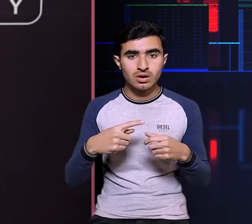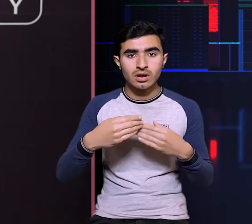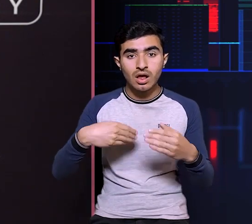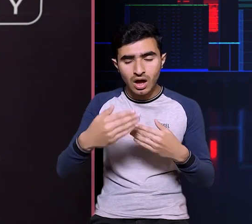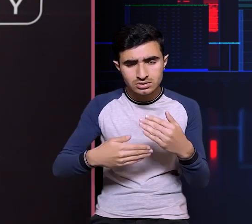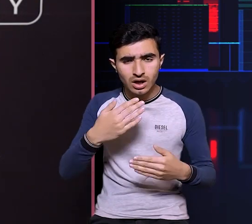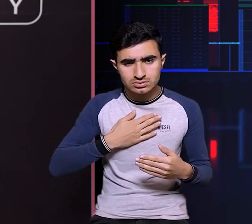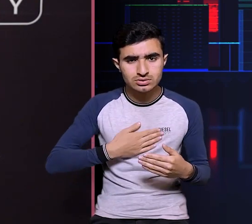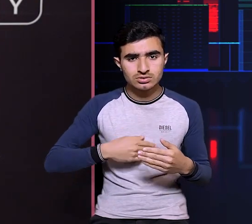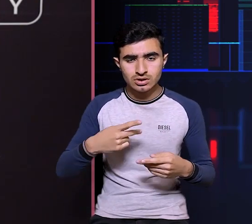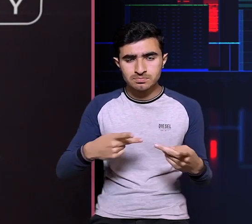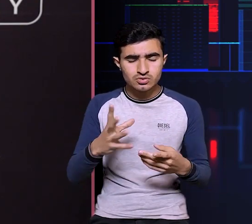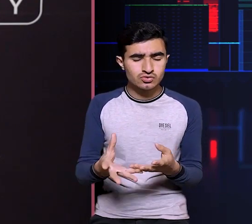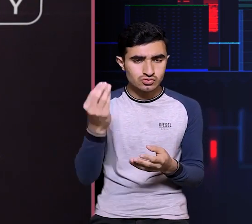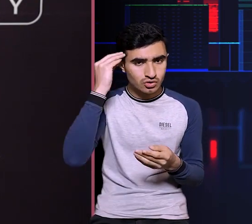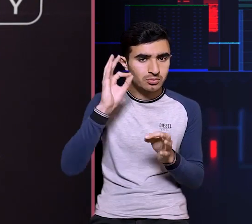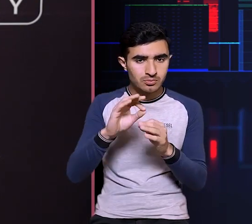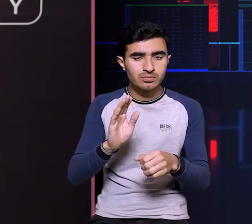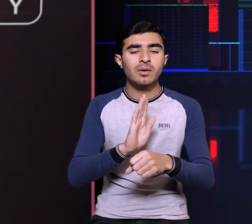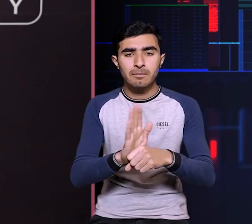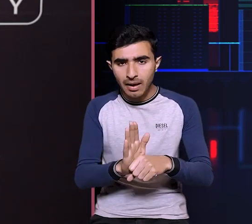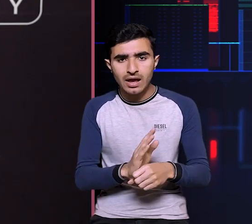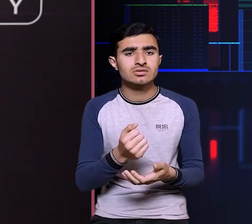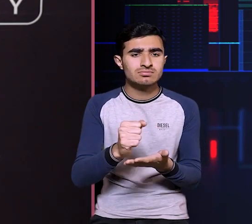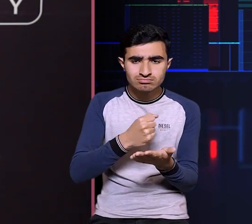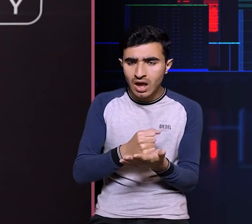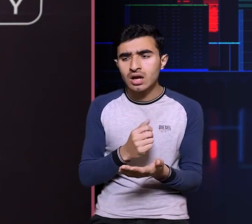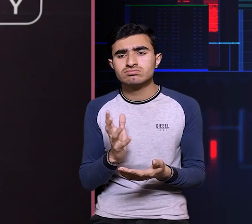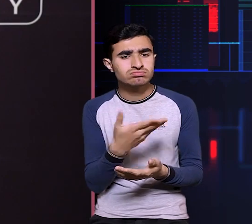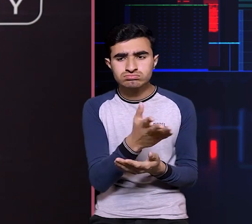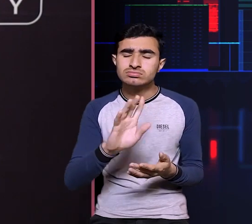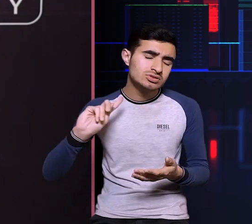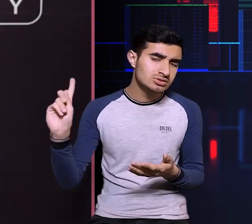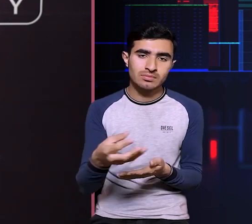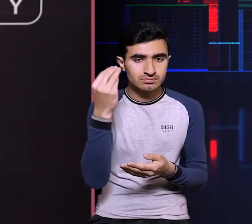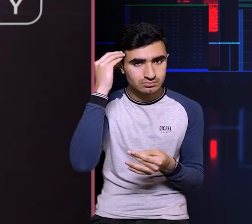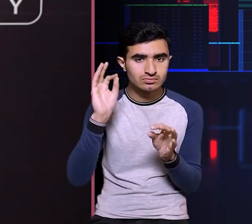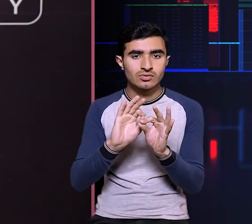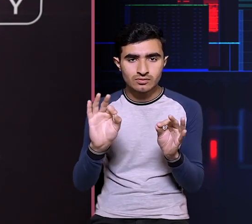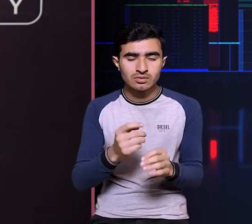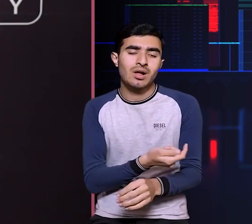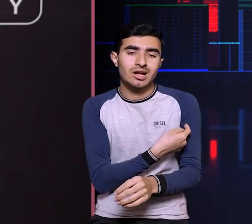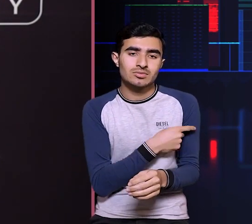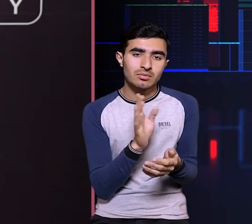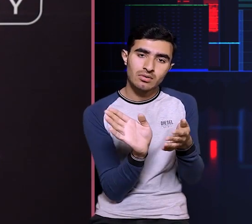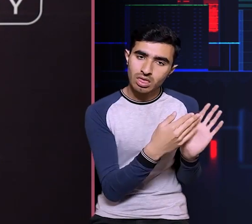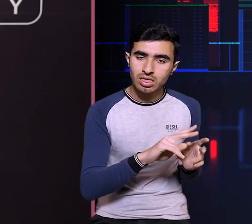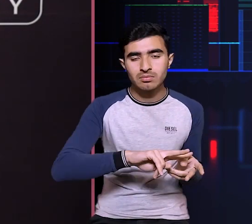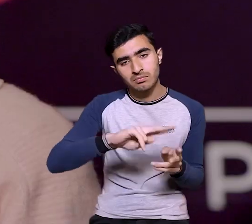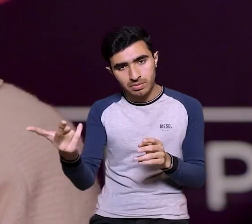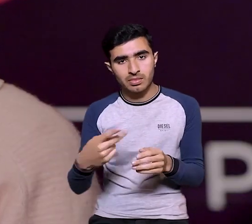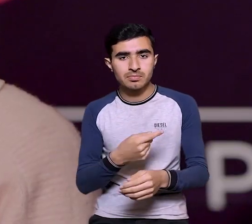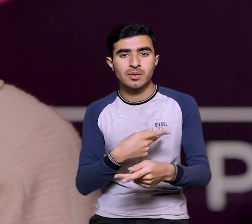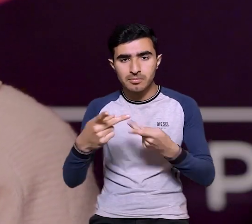मैं भूल गई सारा अपना मेडिकल और मैं इस तरफ आ गई इनटू माय डेवलपमेंट ऑफ बिजनेसेस एंड एंटरप्रेन्योरशिप. And